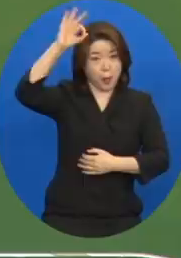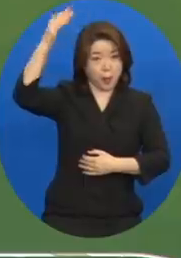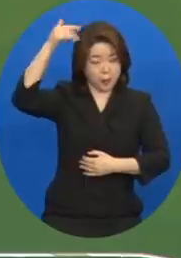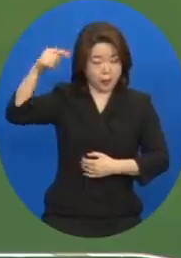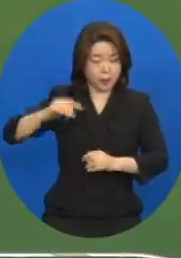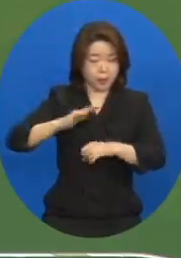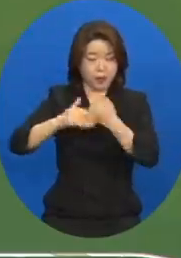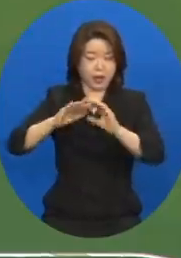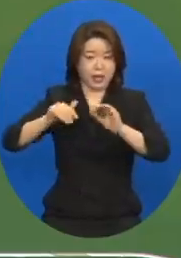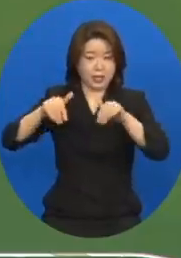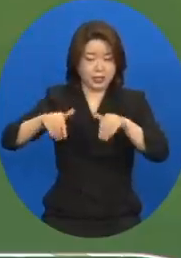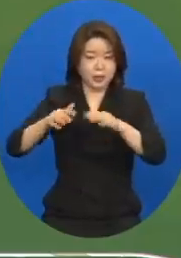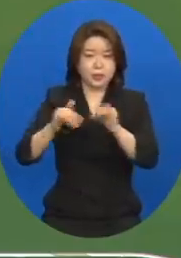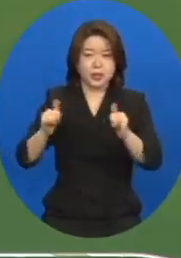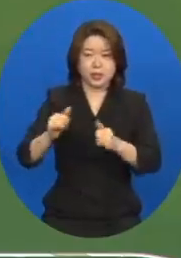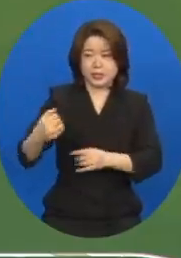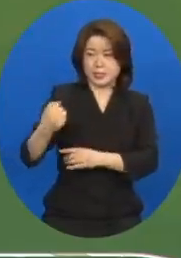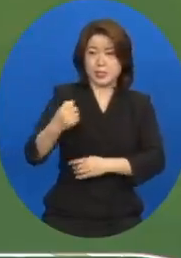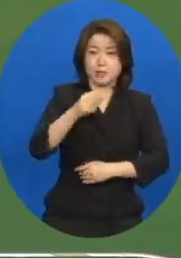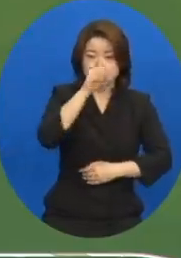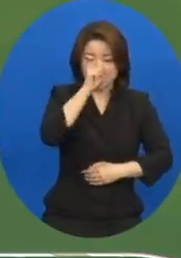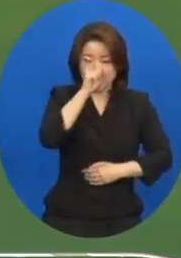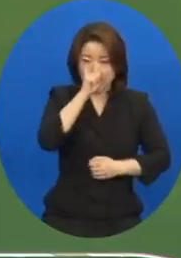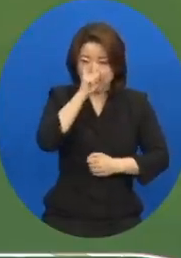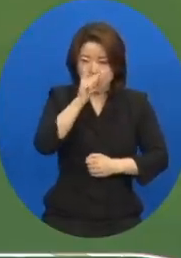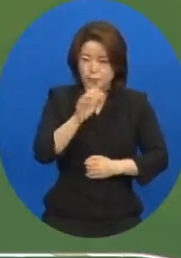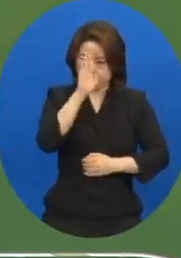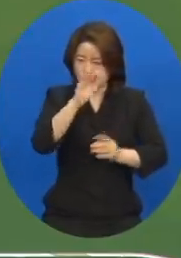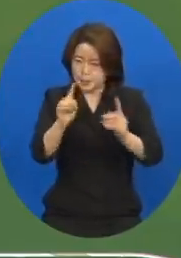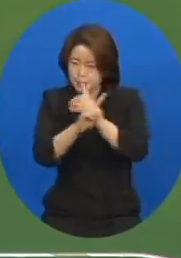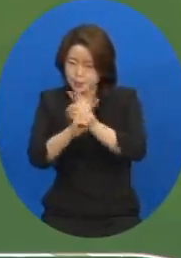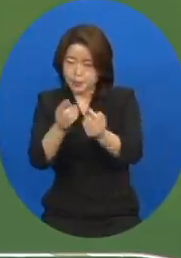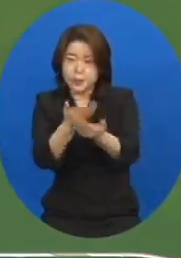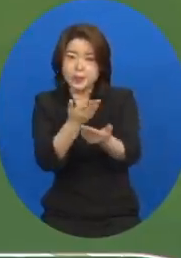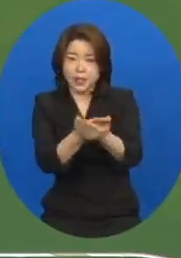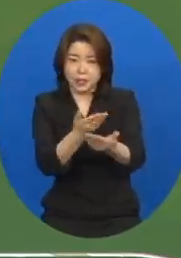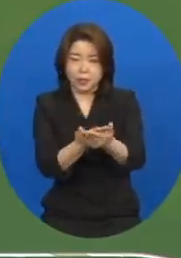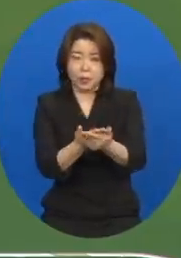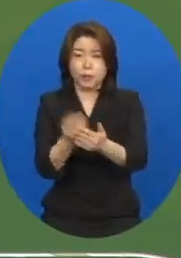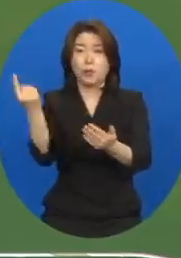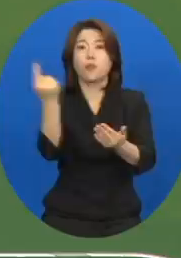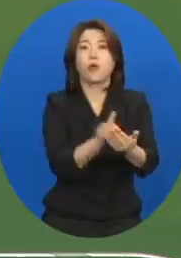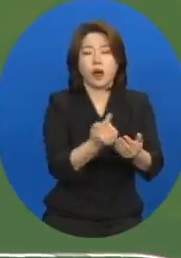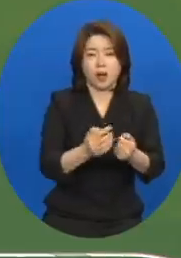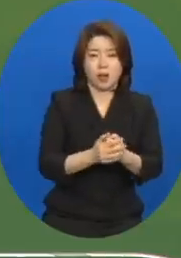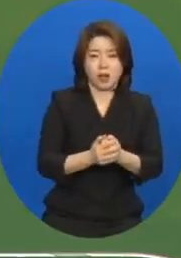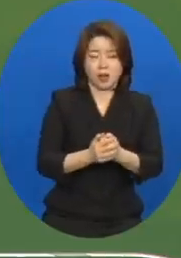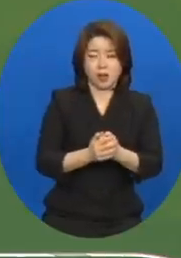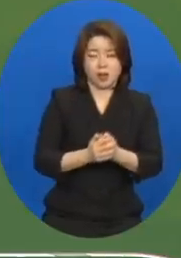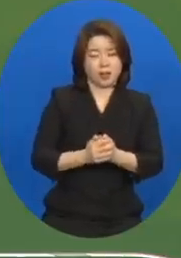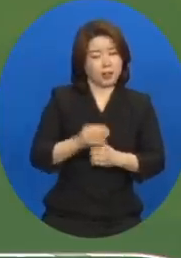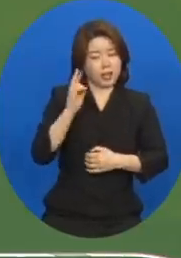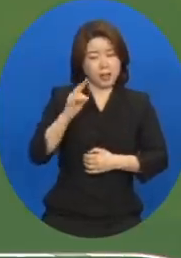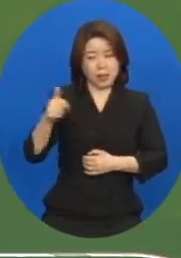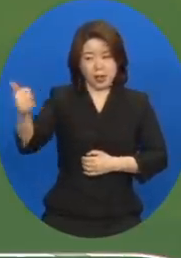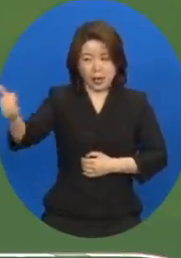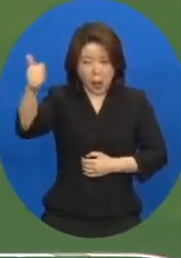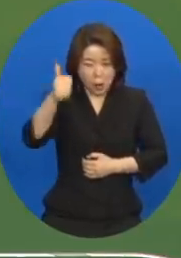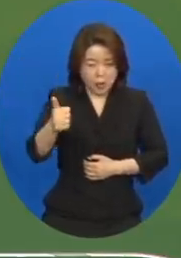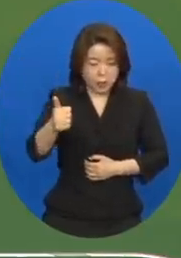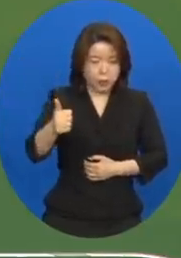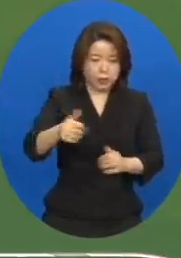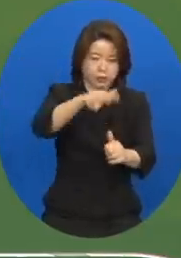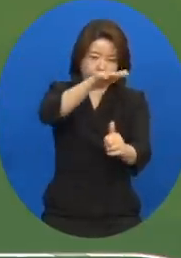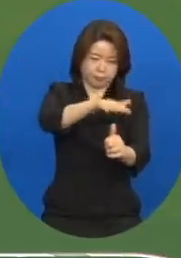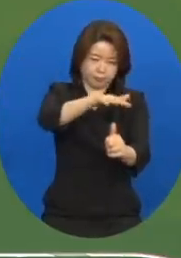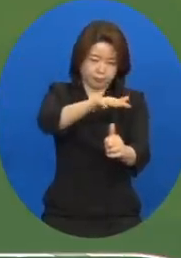고쳐달라고 찾아왔어요. 나아만이 생각하기에는 버선발로 뛰쳐나와서 자기에게 안수하고 그리고